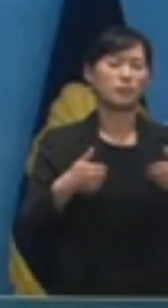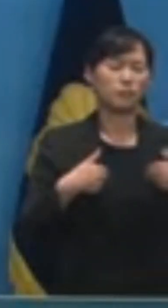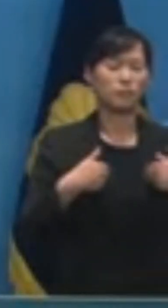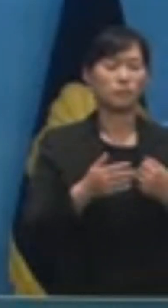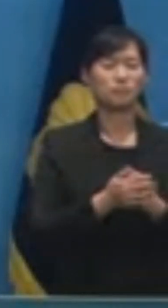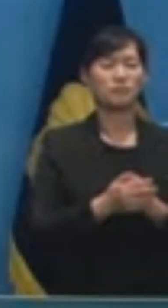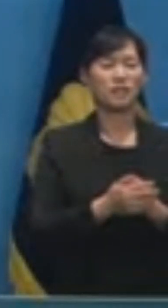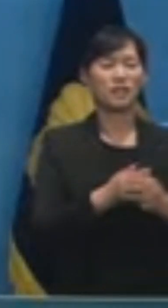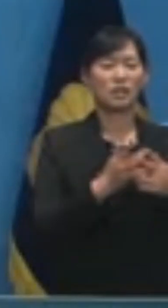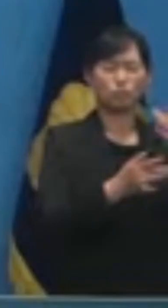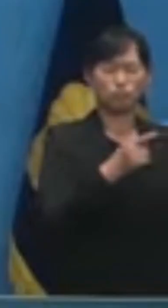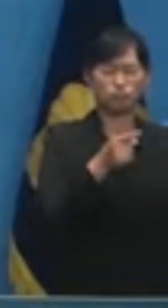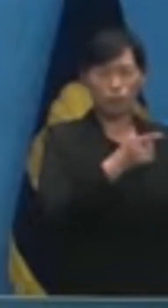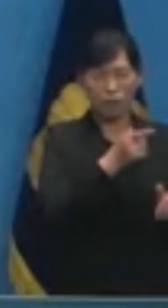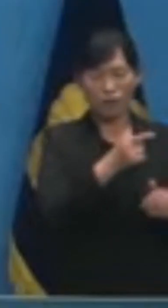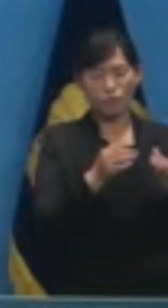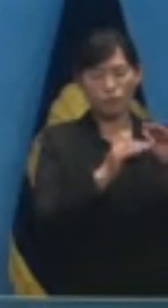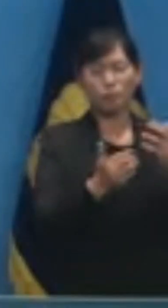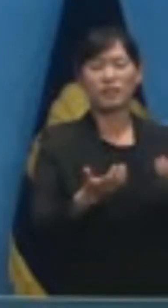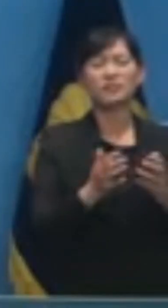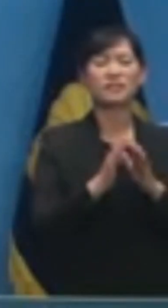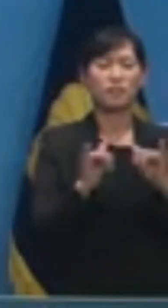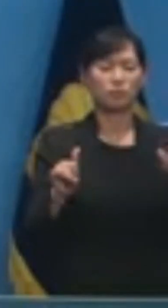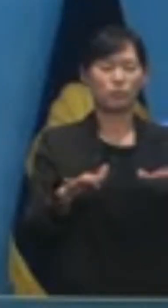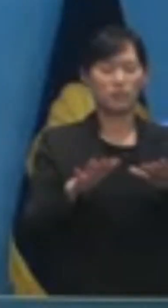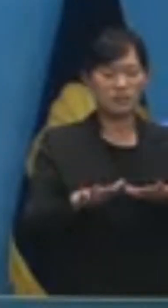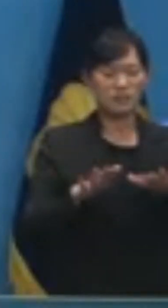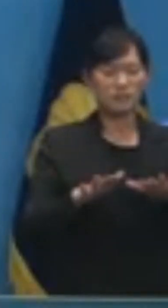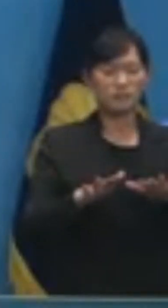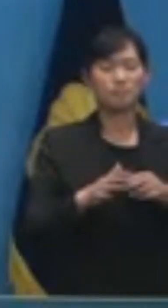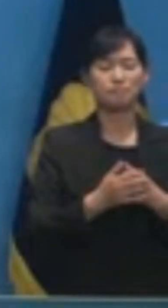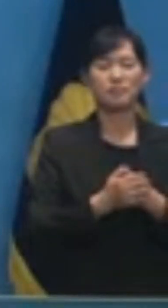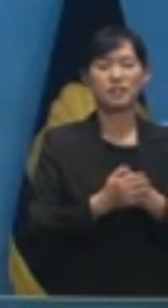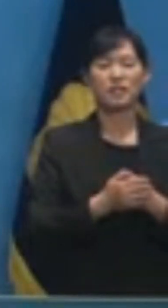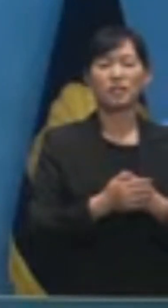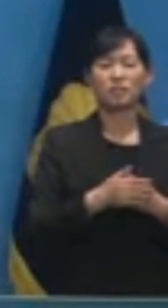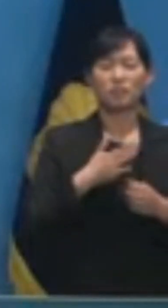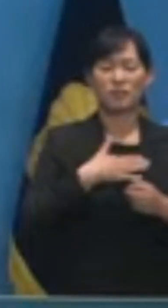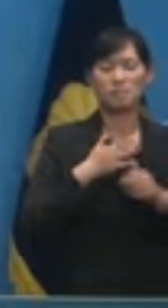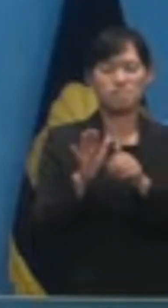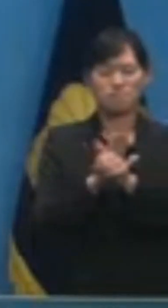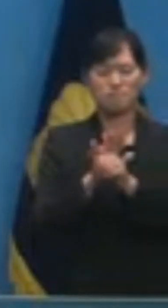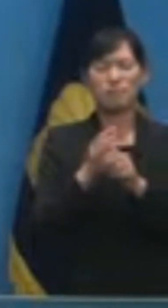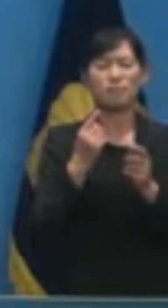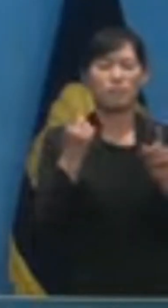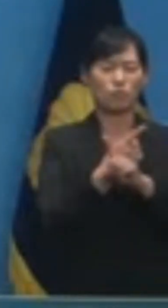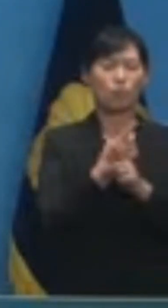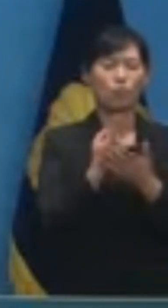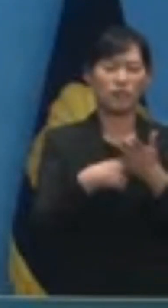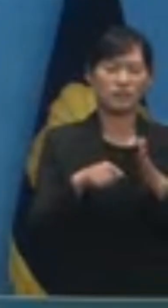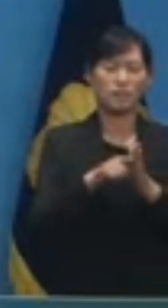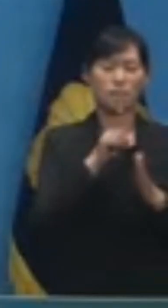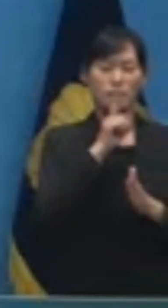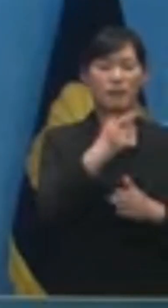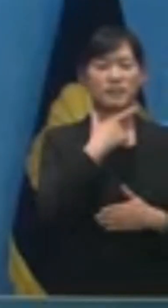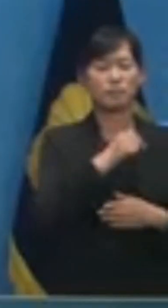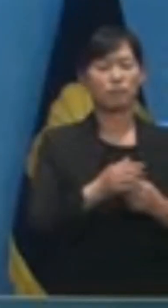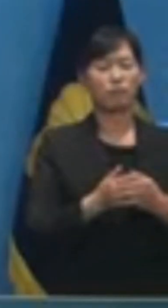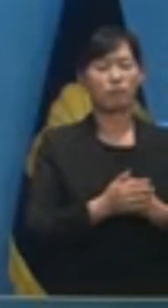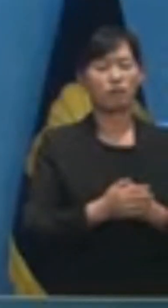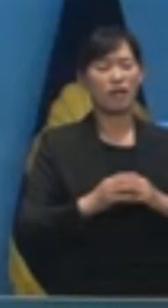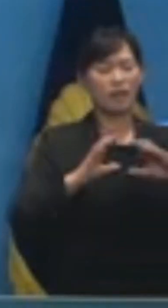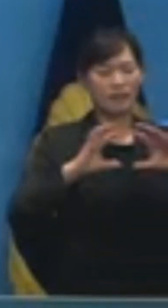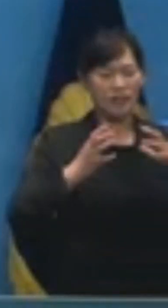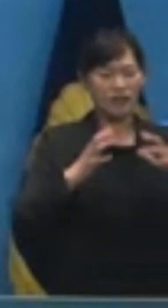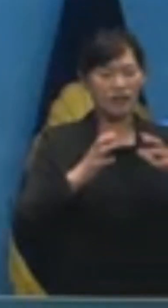우리 소방공무원도 이에 즈음하여 우리의 처우를 개선하기 위해 목소리를 내보자 한다. 소방공무원은 언제나